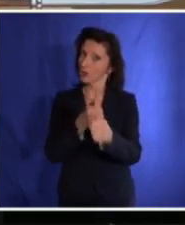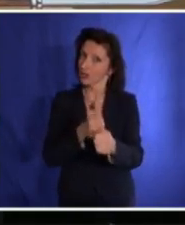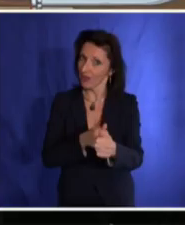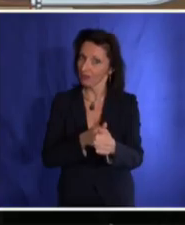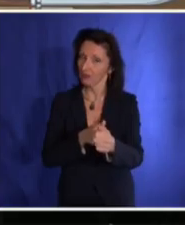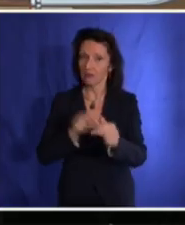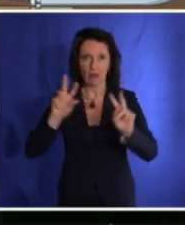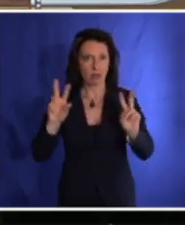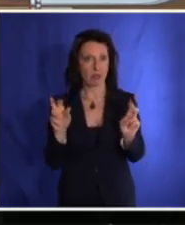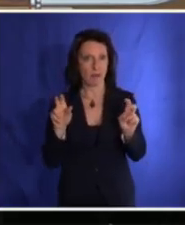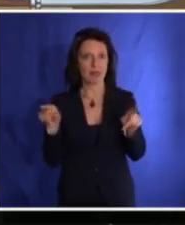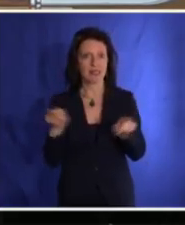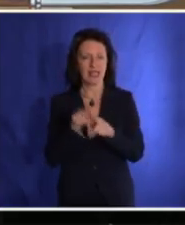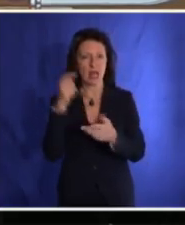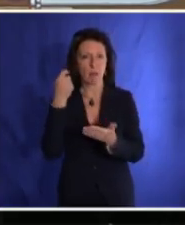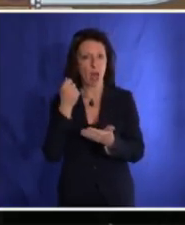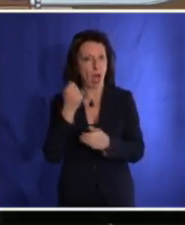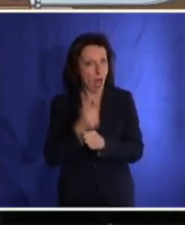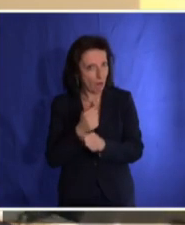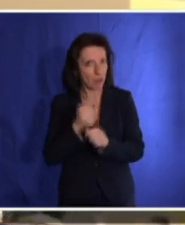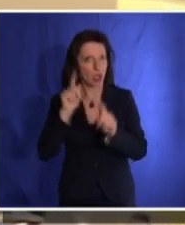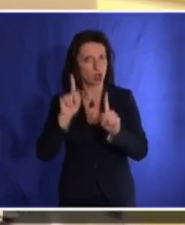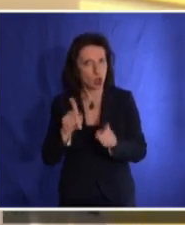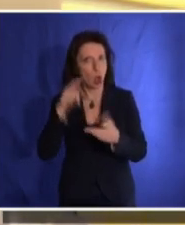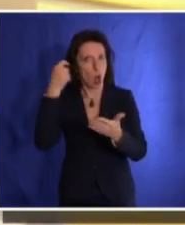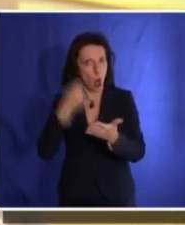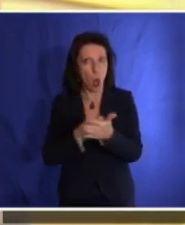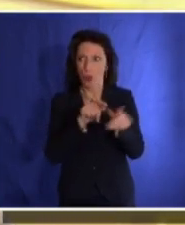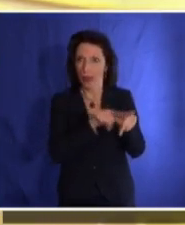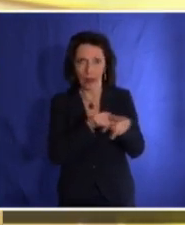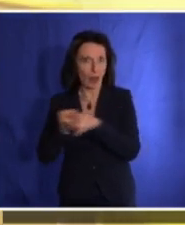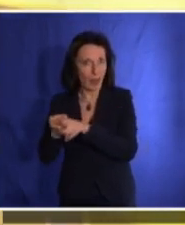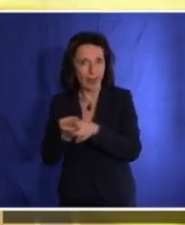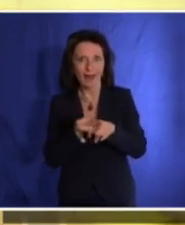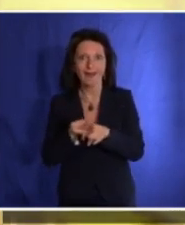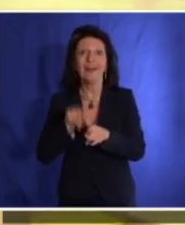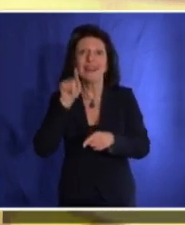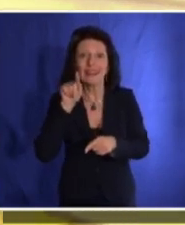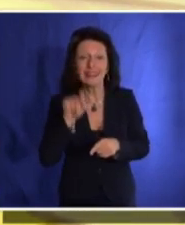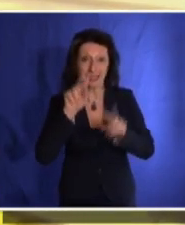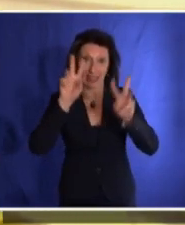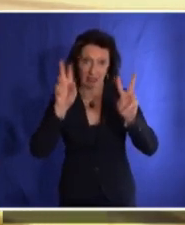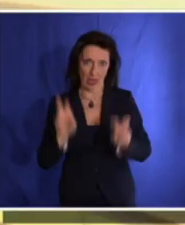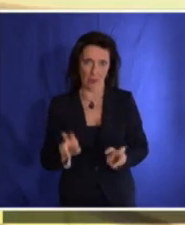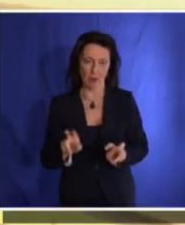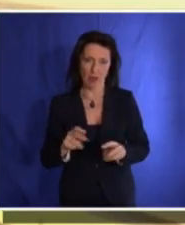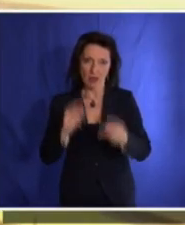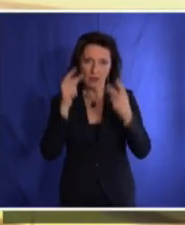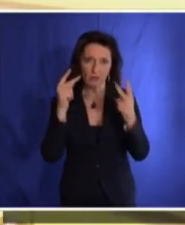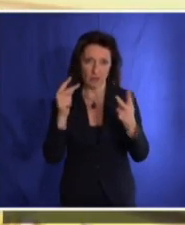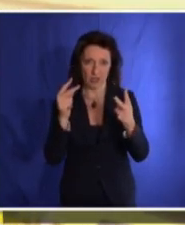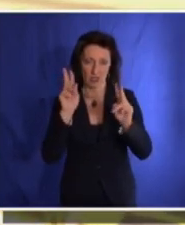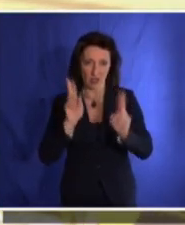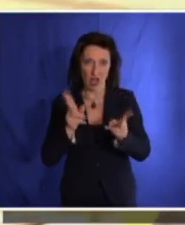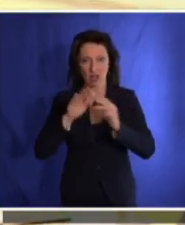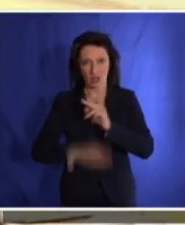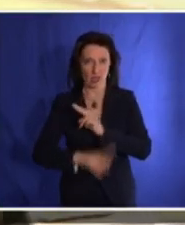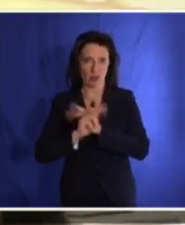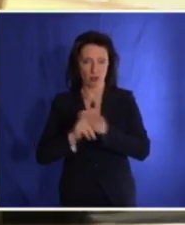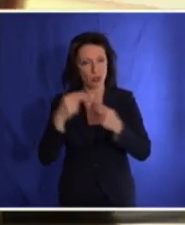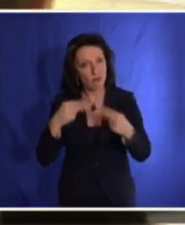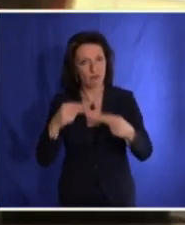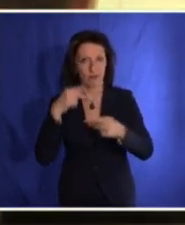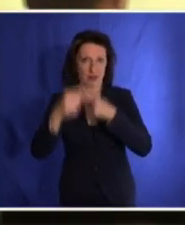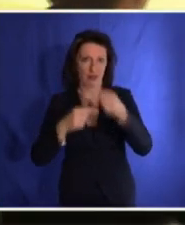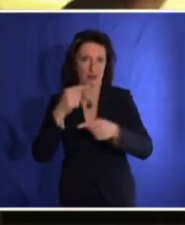Lohn für die gleiche Arbeit geht, dann, liebe Freunde, sind das die Themen, die wichtig sind für die Weiterentwicklung Niederösterreichs, dann